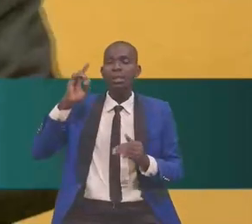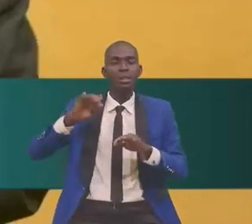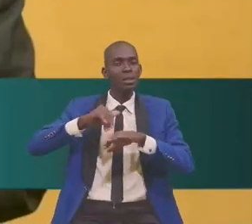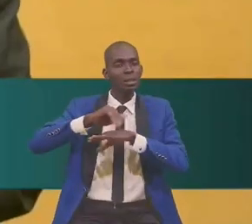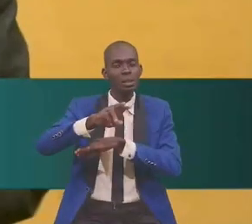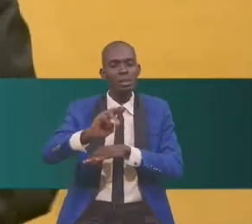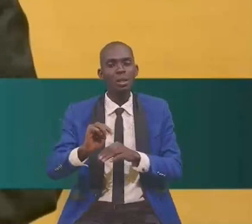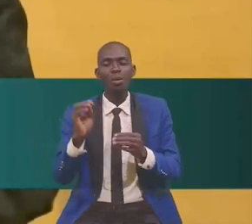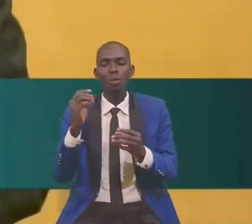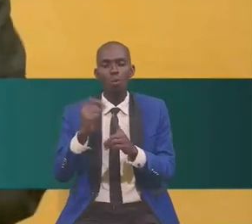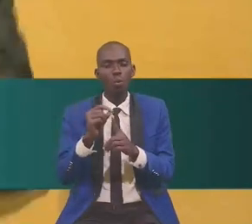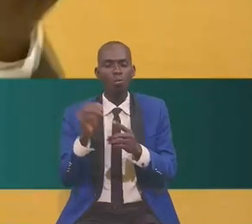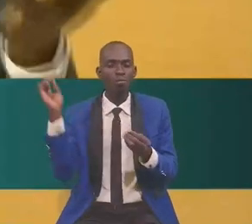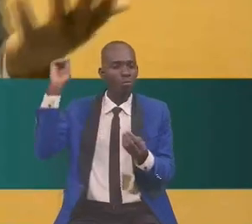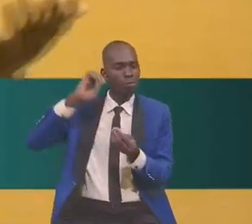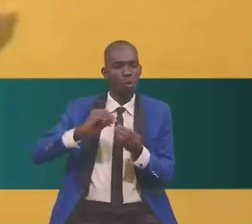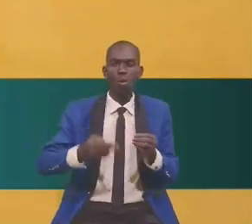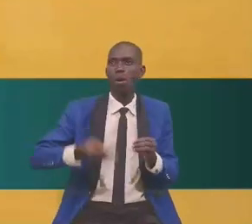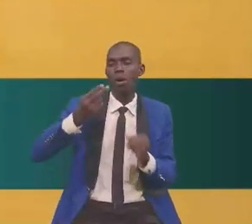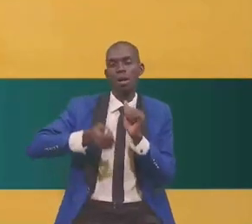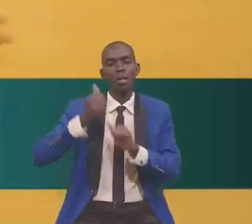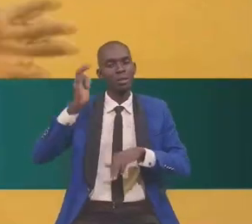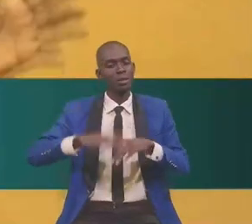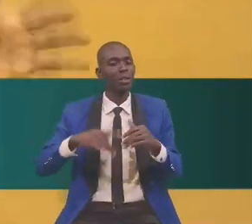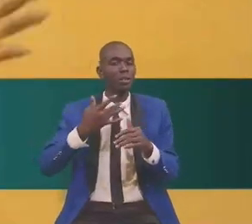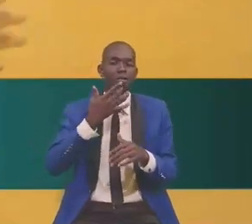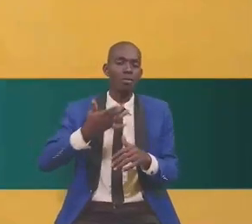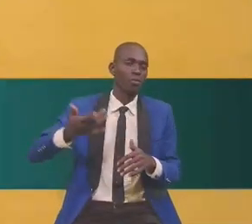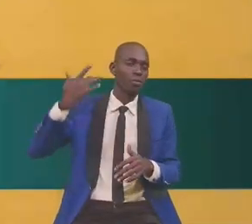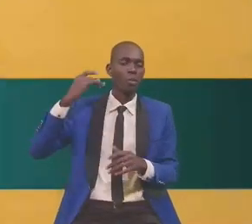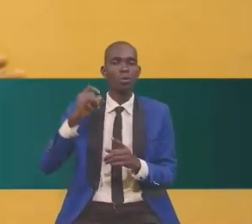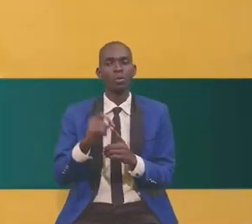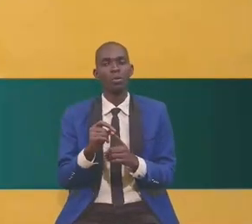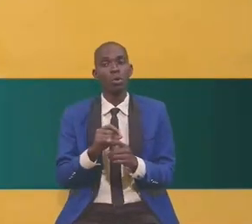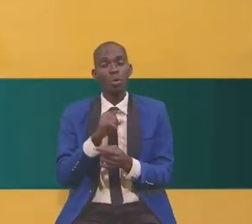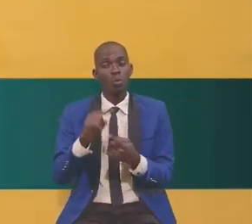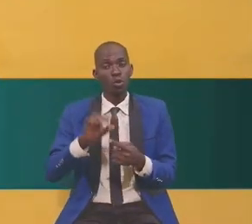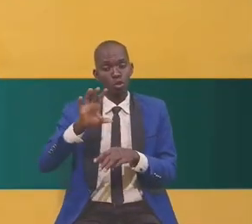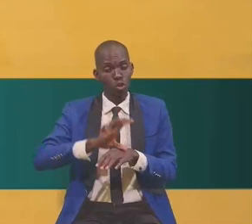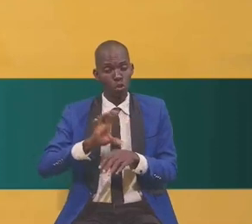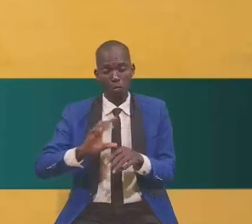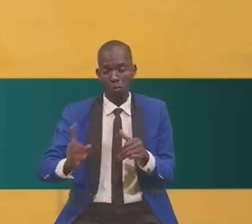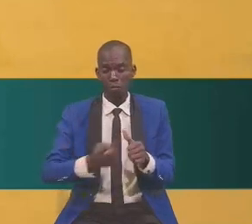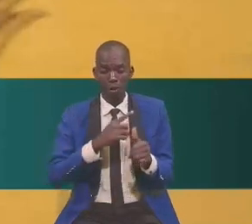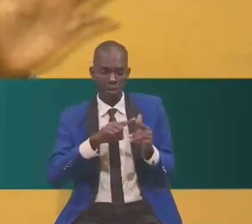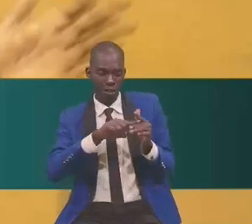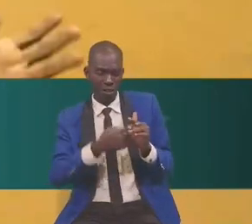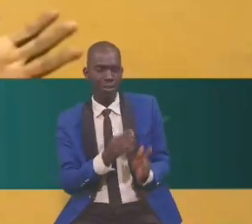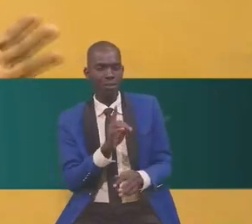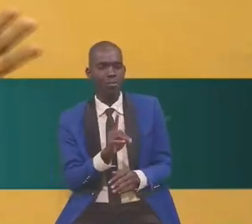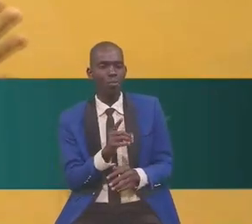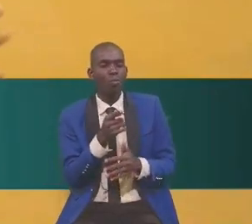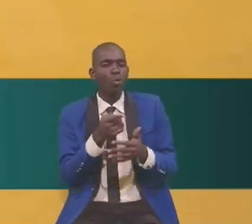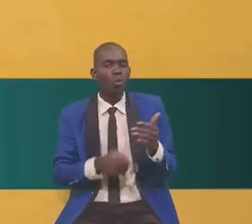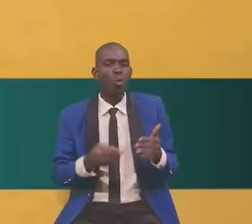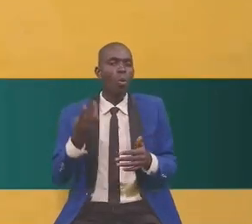donné précédemment. Je vous pose la question. Quand votre dénomination a commencé, quelle était la limite de